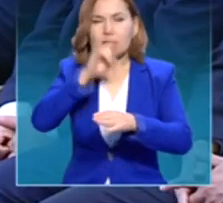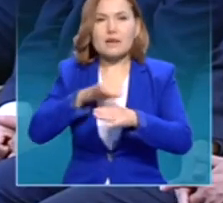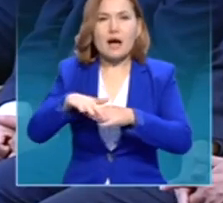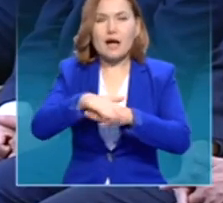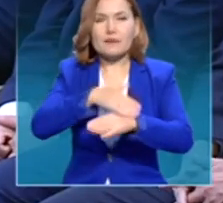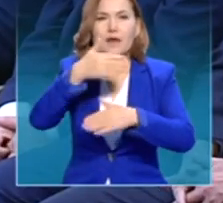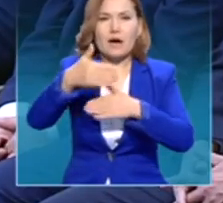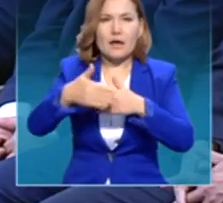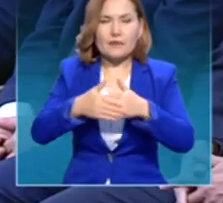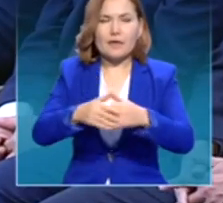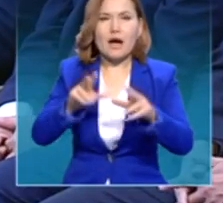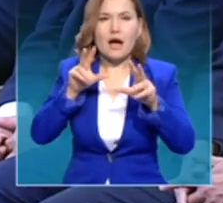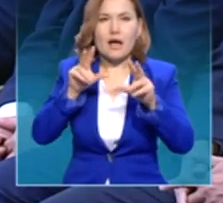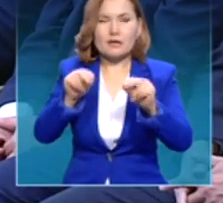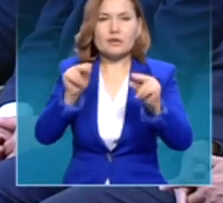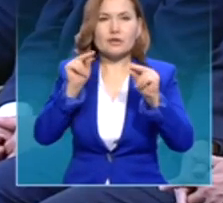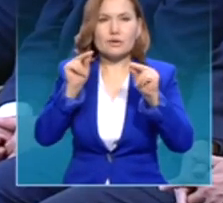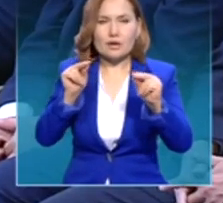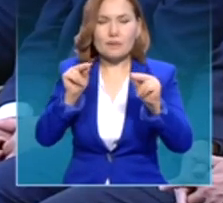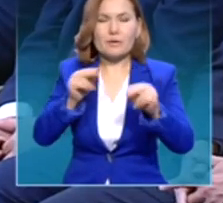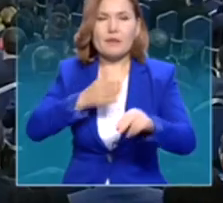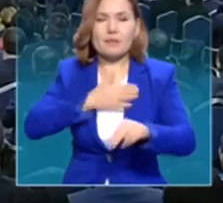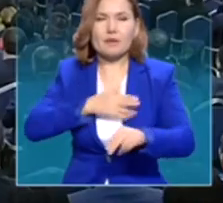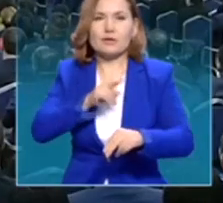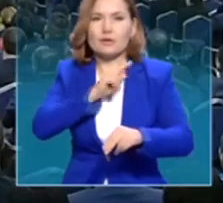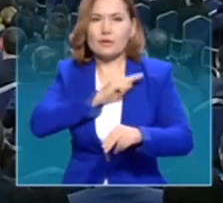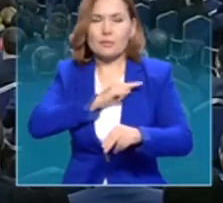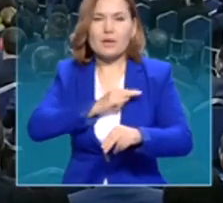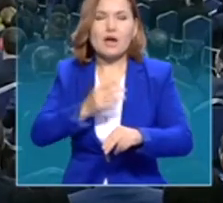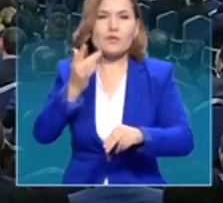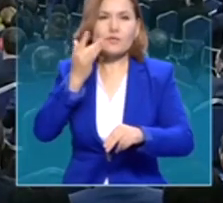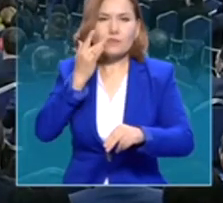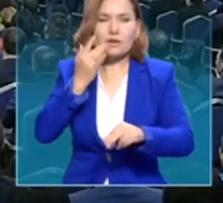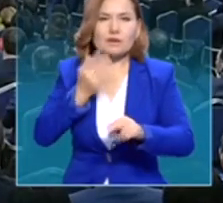антым алдағы қызметімде мен үшін айнымас темір қазық болады.